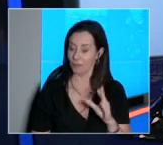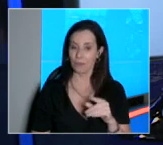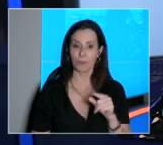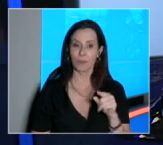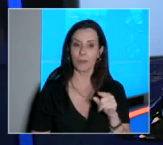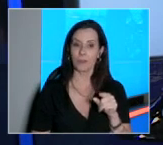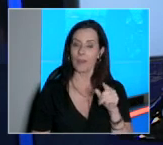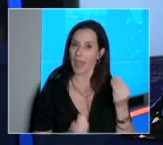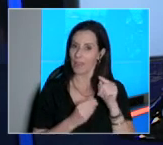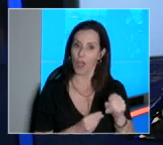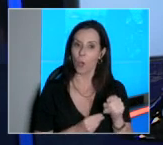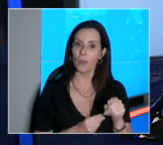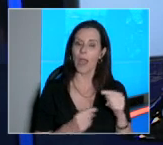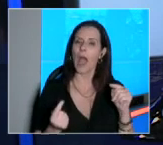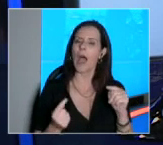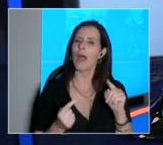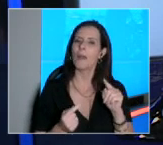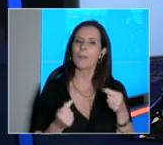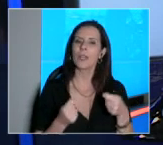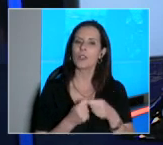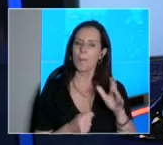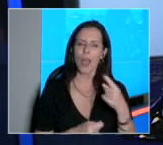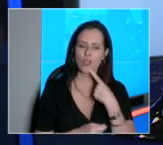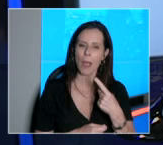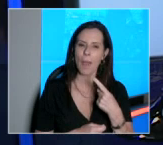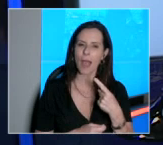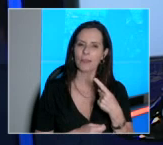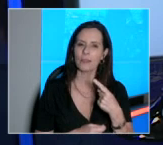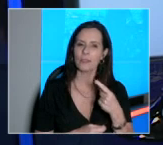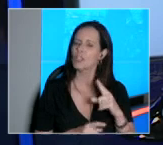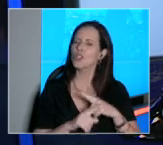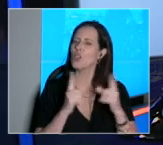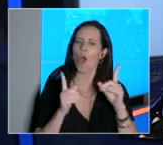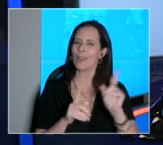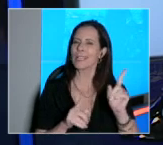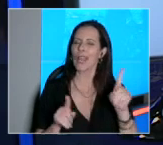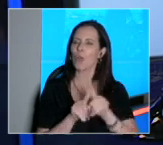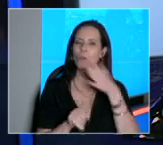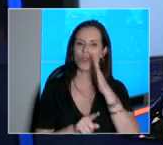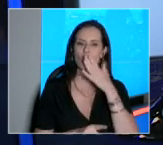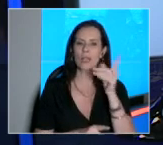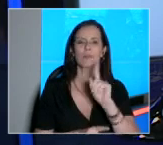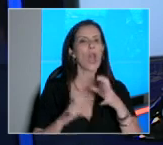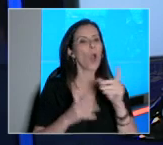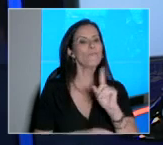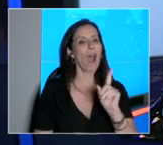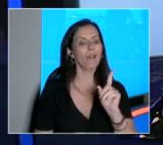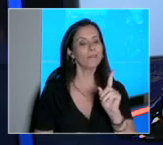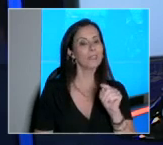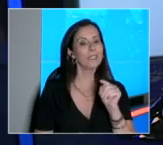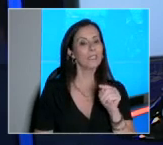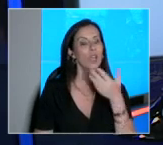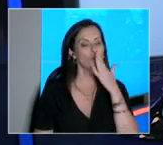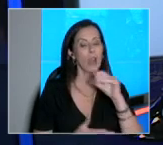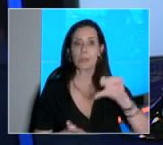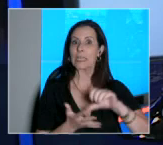שכאילו, הקטע, הוויכוח בין מה שאמרת על הדרך, הוא שונה מהוויכוח, ירושלים זה לא כפר.